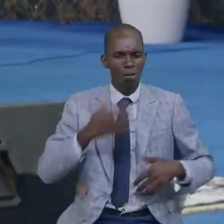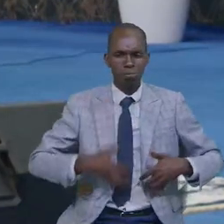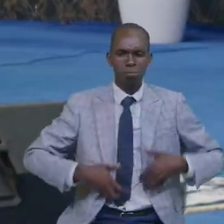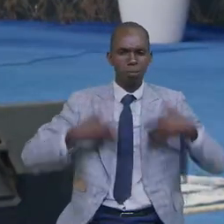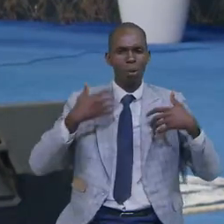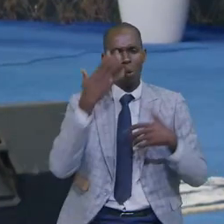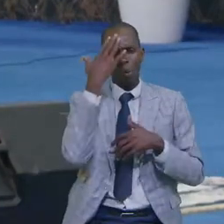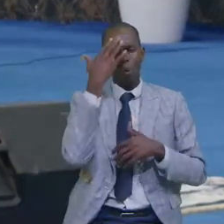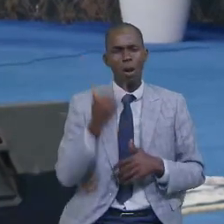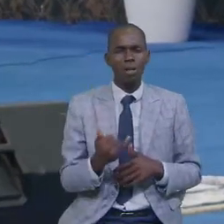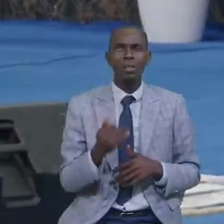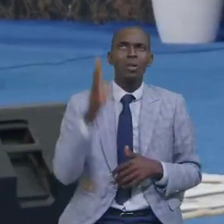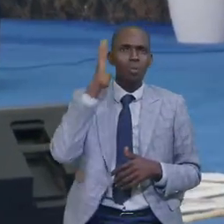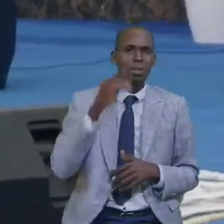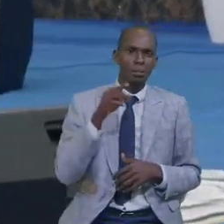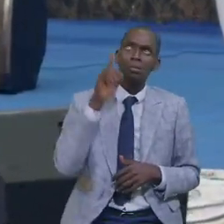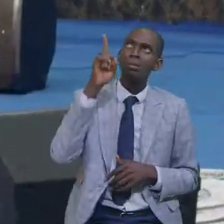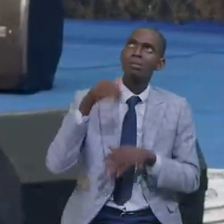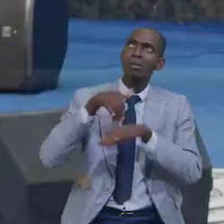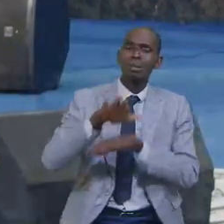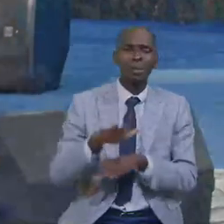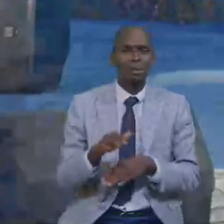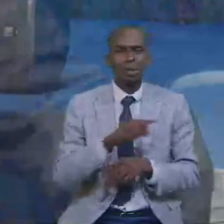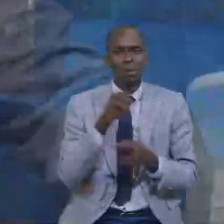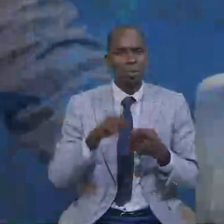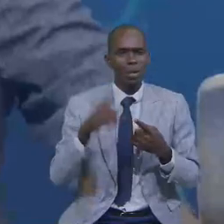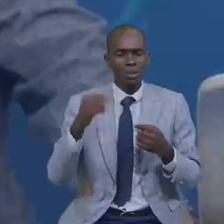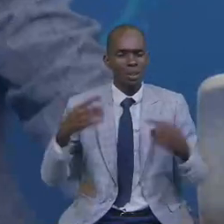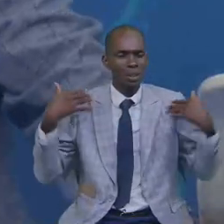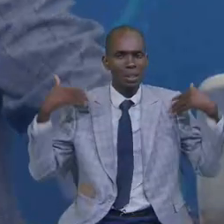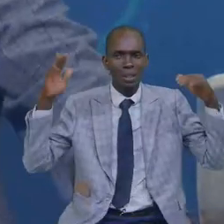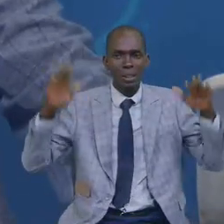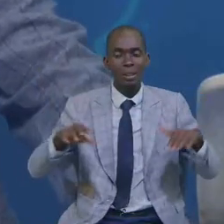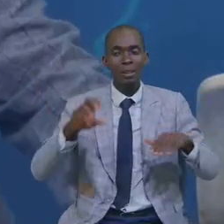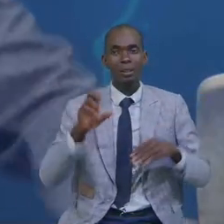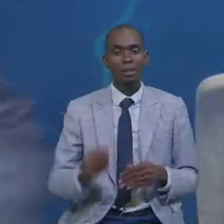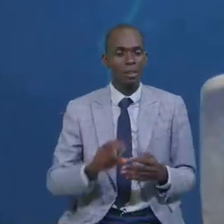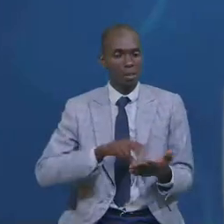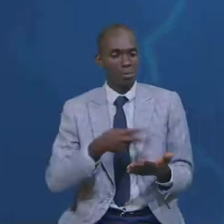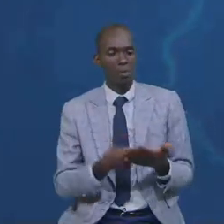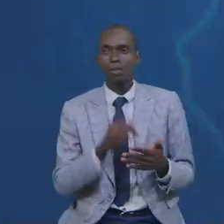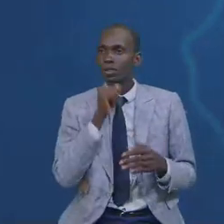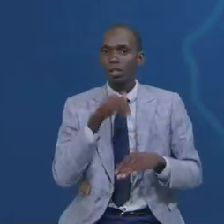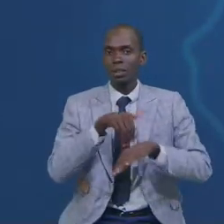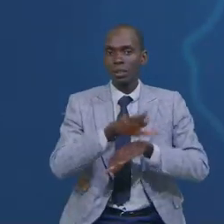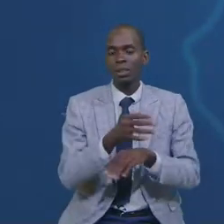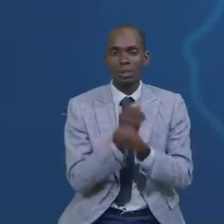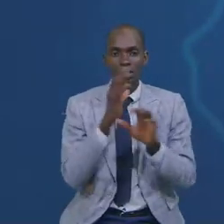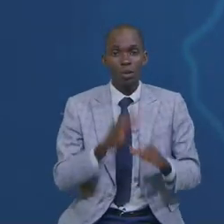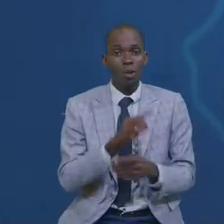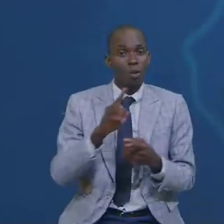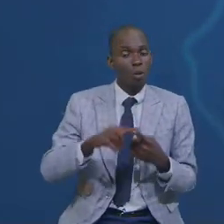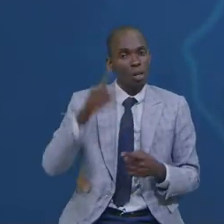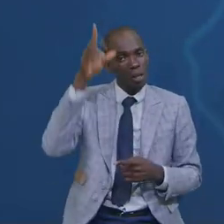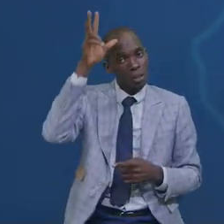en train de se lever pourquoi va-t-il quand les anges se sont des ailes n'a pas envoyé le